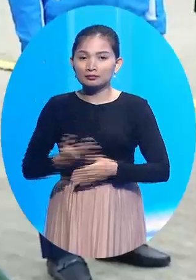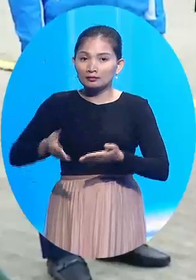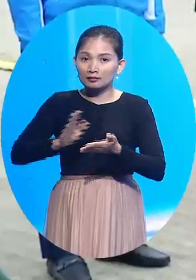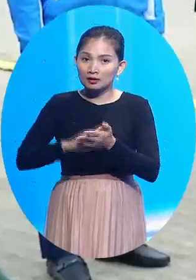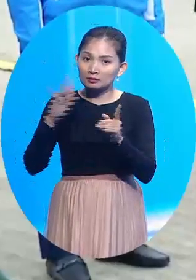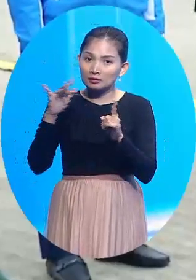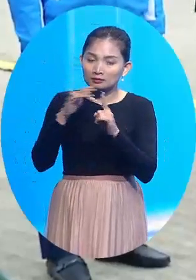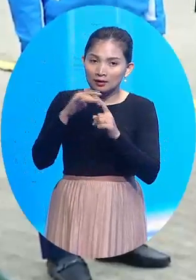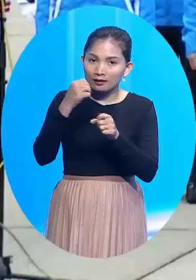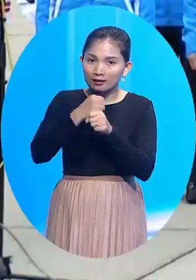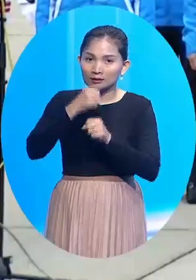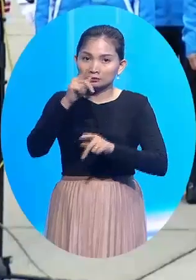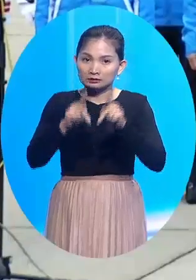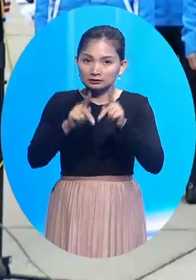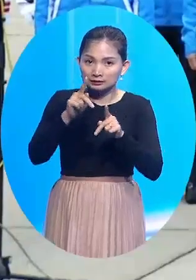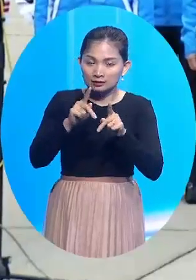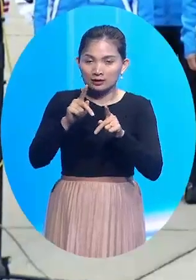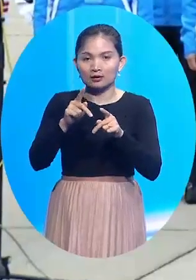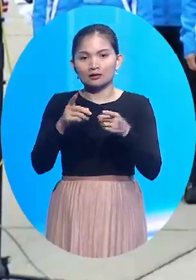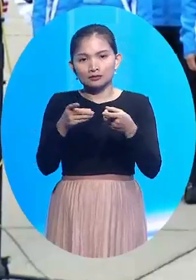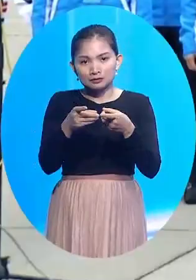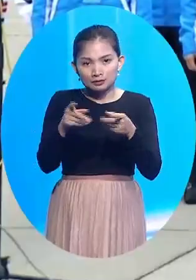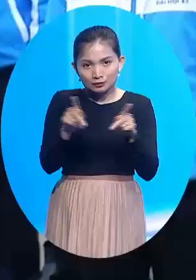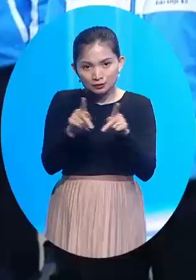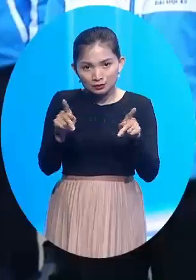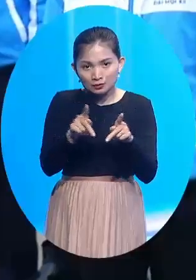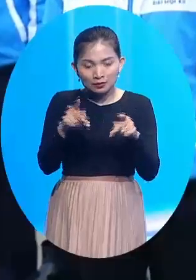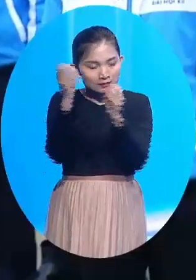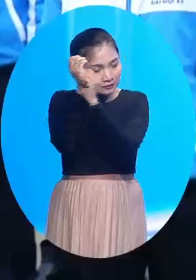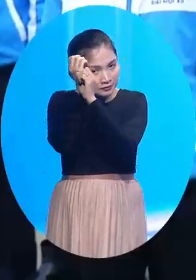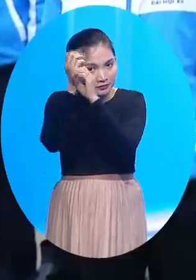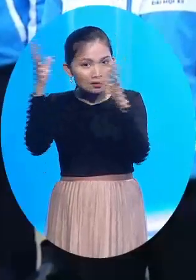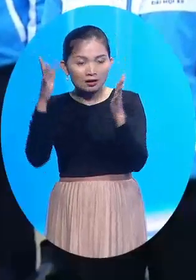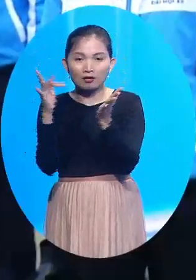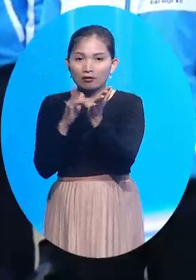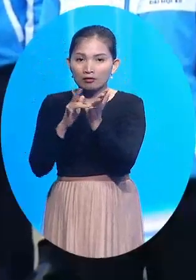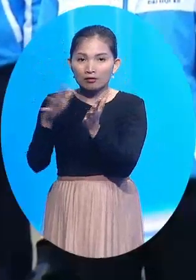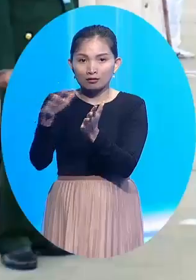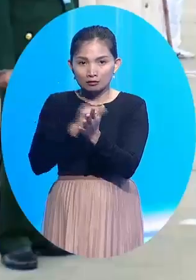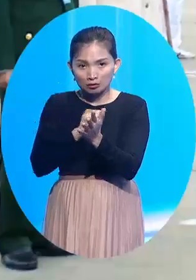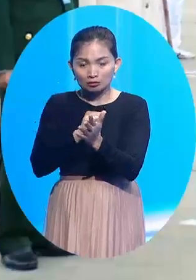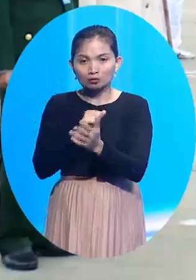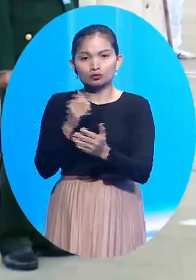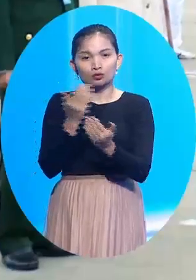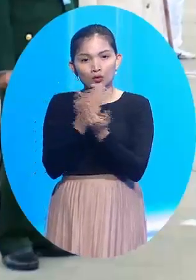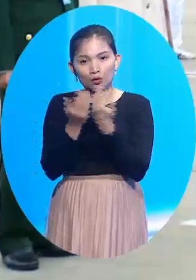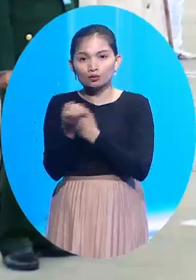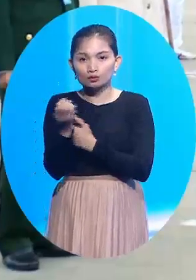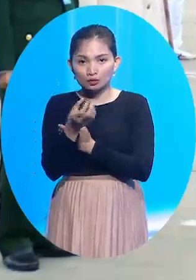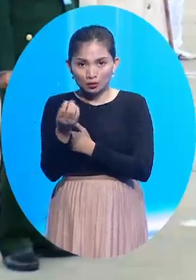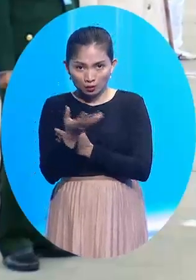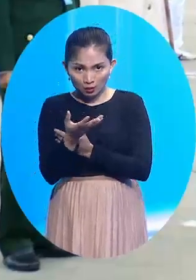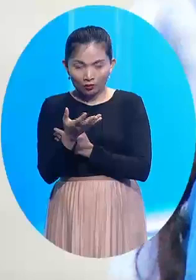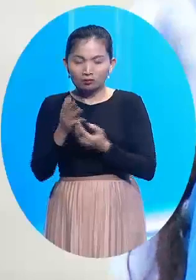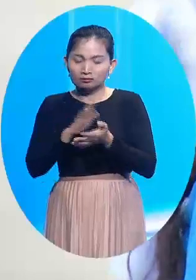tạo trong lao động sản xuất kinh doanh, nắm bắt và làm chủ khoa học công nghệ hiện đại, tăng cường ứng dụng chuyển đổi số, rèn luyện tác phong công nghiệp,